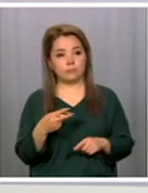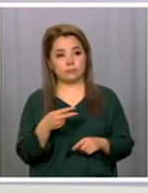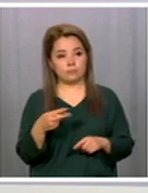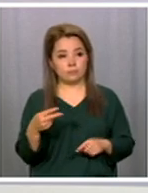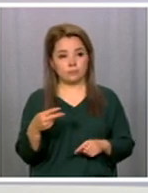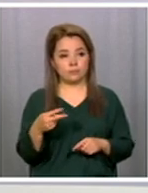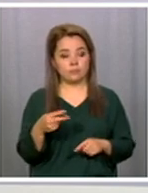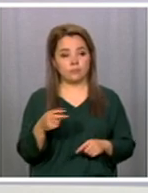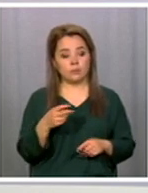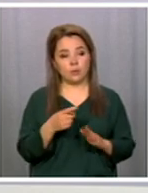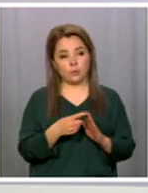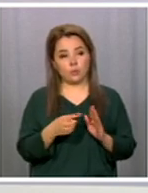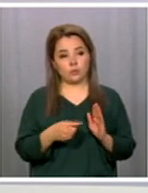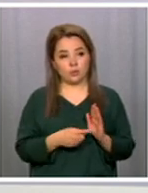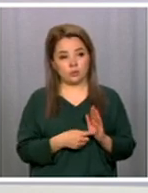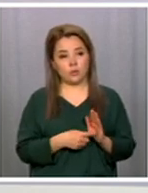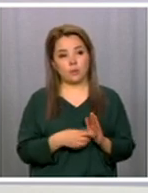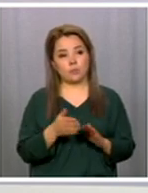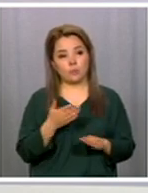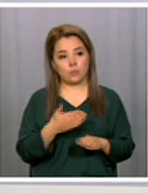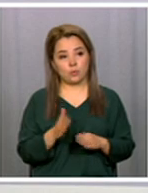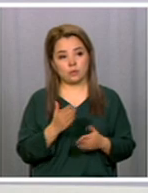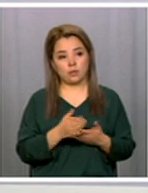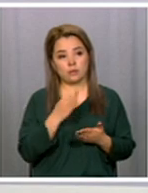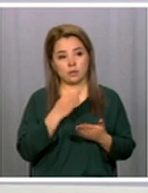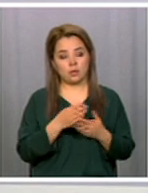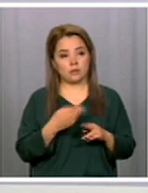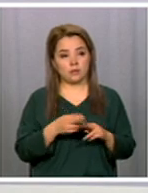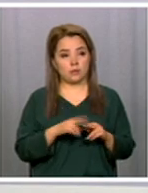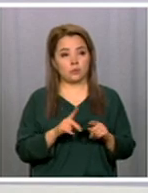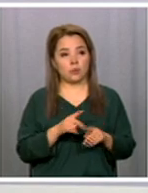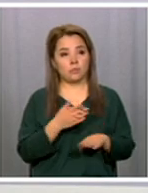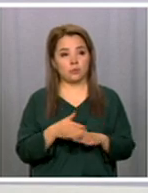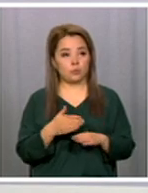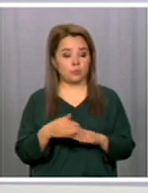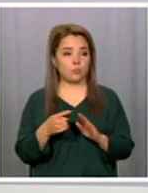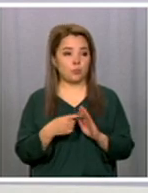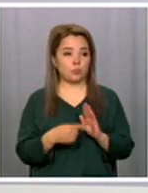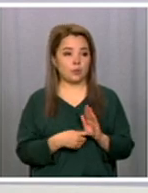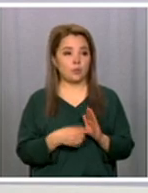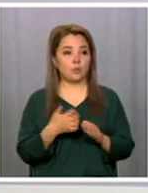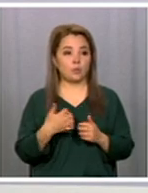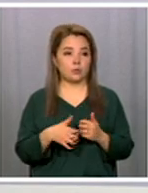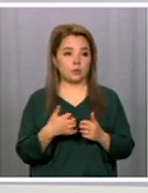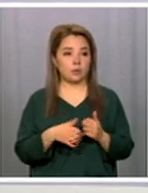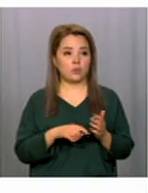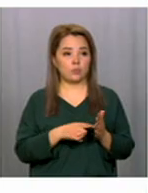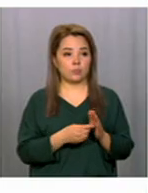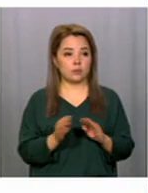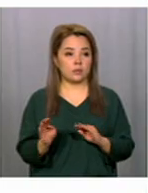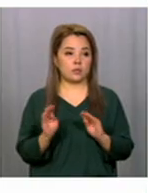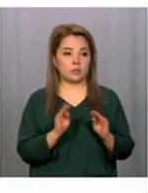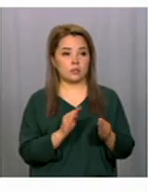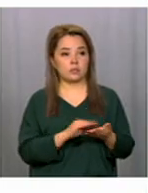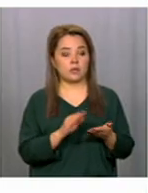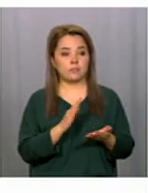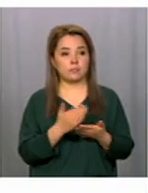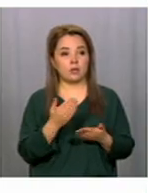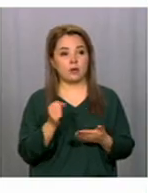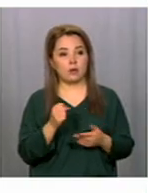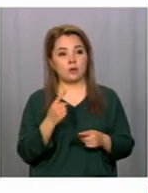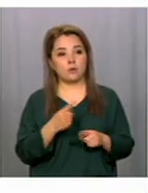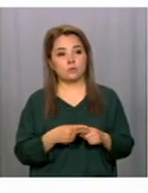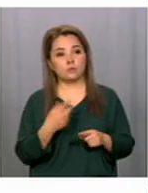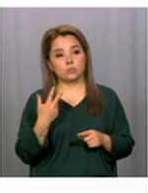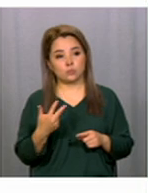Тең. Бөлшектердің бөлімінде ортақ көбейткішті шақша сыртына шығарып көбейтіп жазбалайық. Онда А қосу